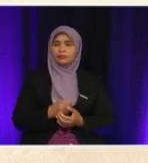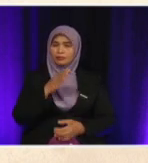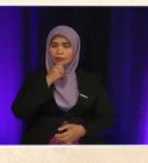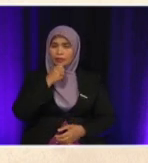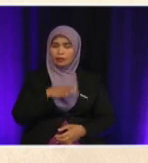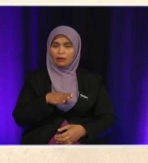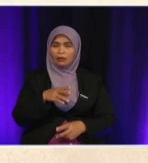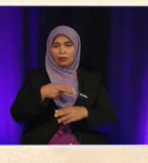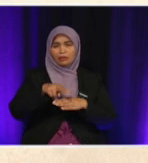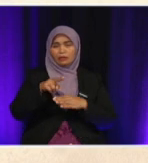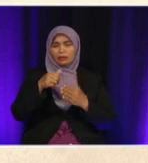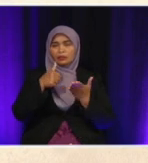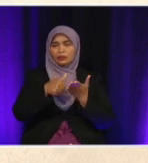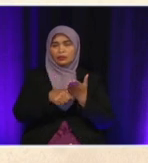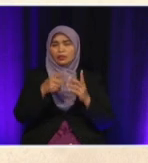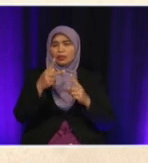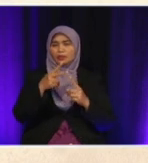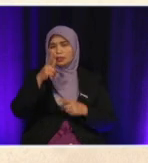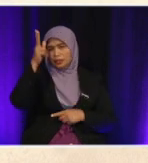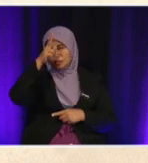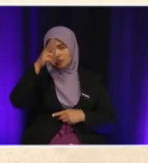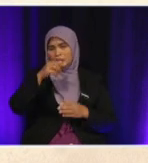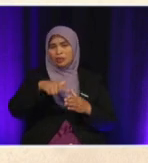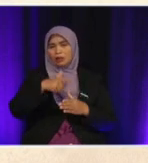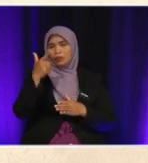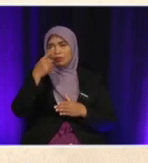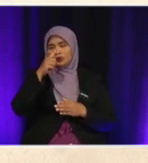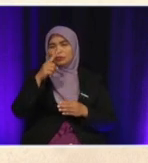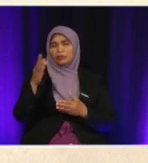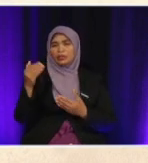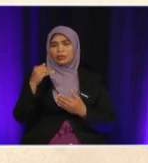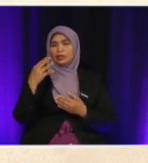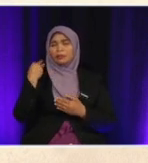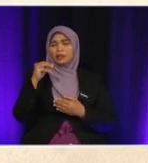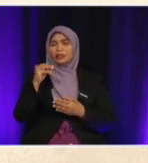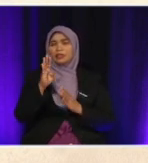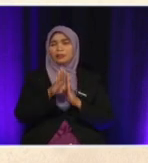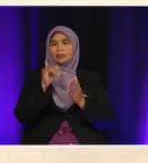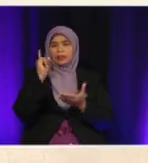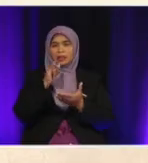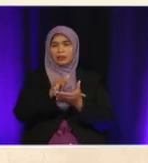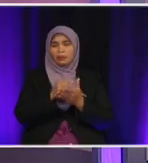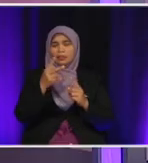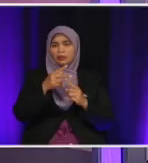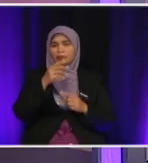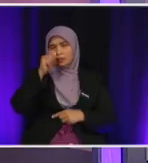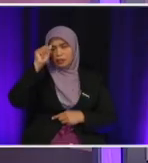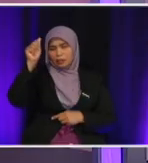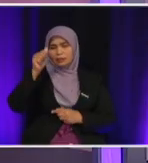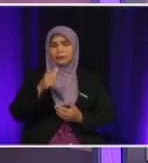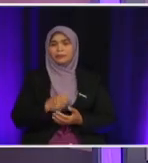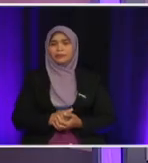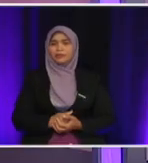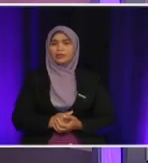surat kepada kerajaan luar untuk mengajak mereka beriman kepada Allah Subhanahu wa ta'ala ini adalah